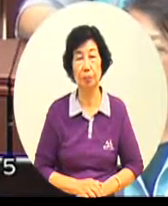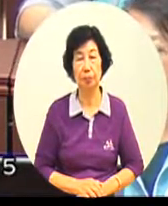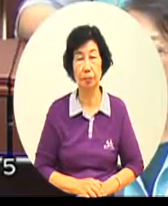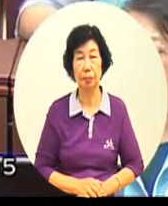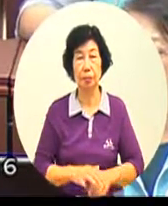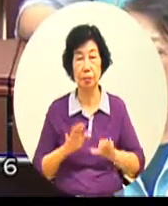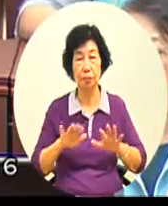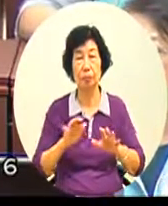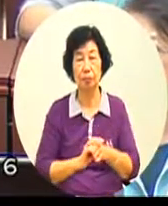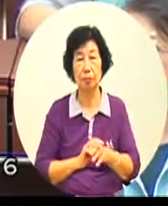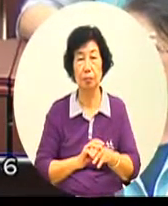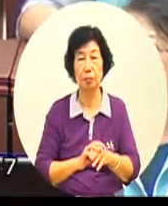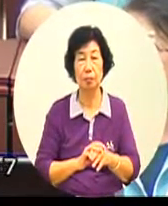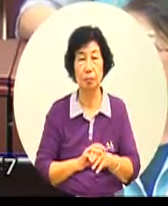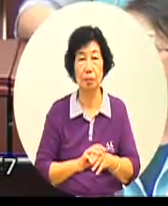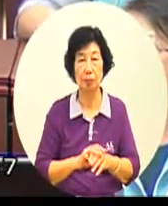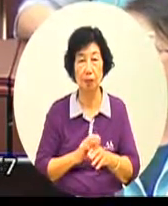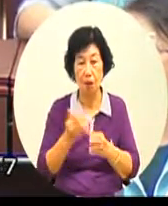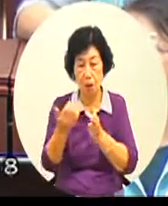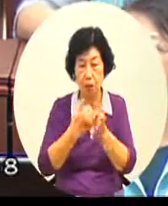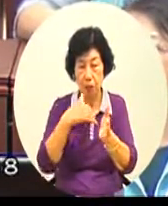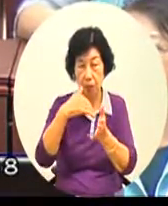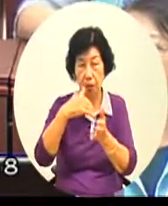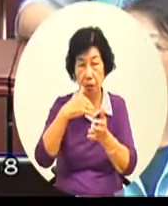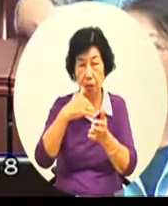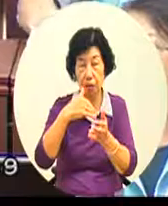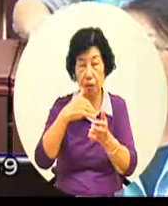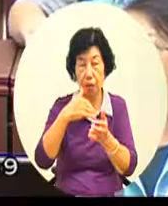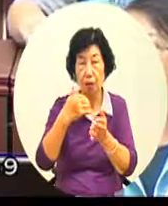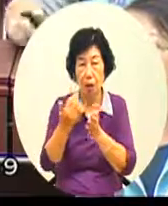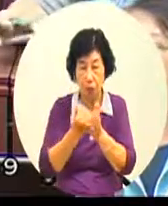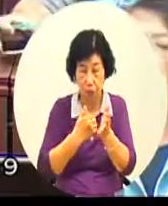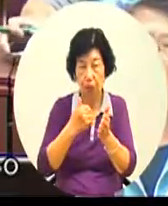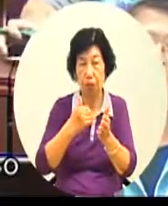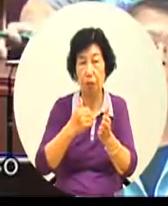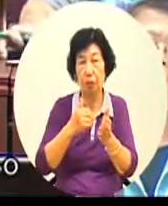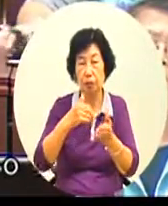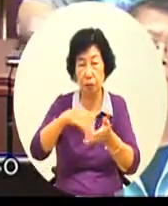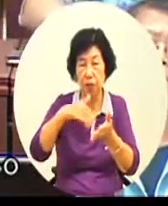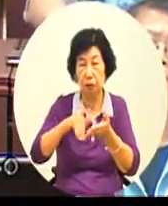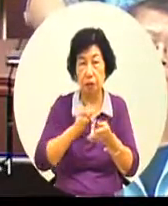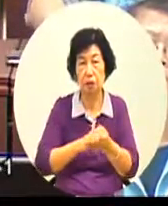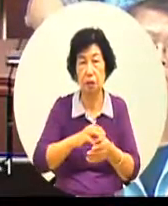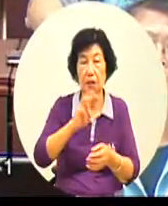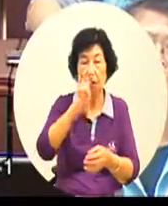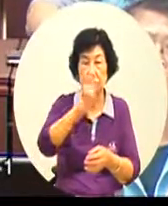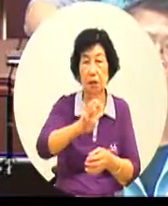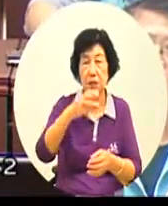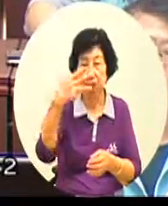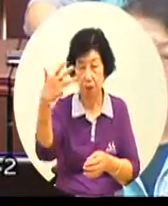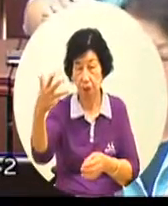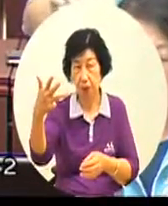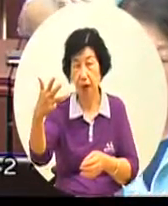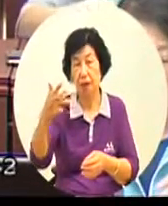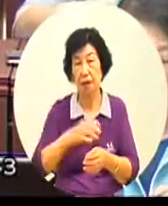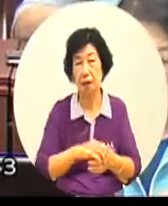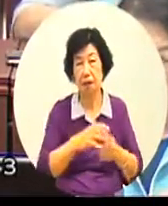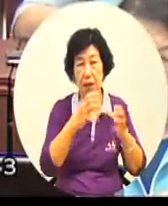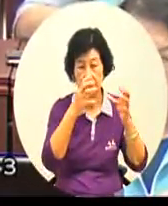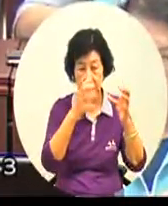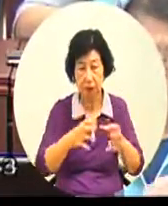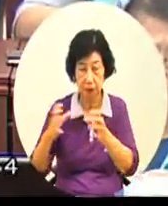前我们预计38区，我们是3个局处在分工执行哈。那我